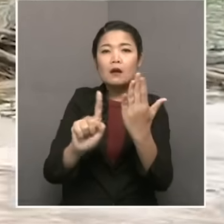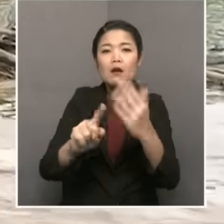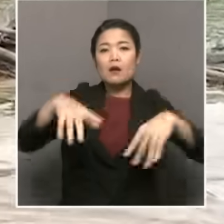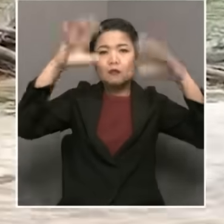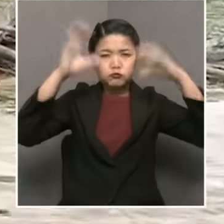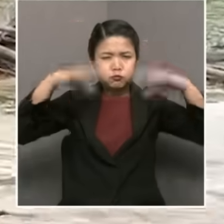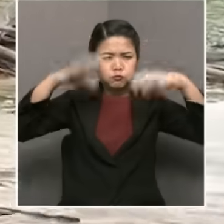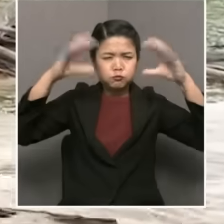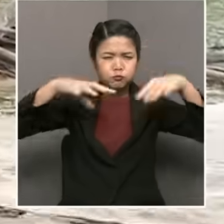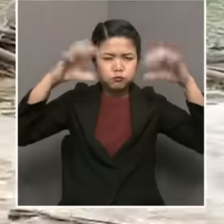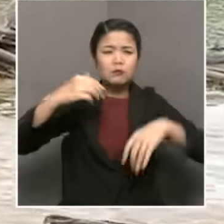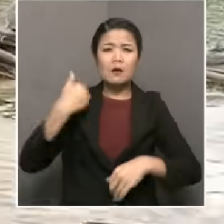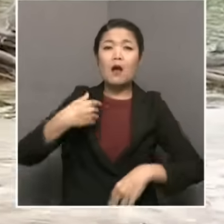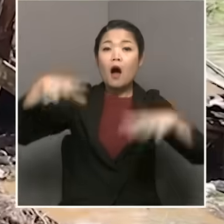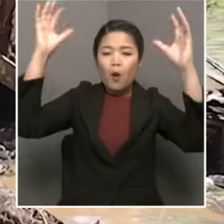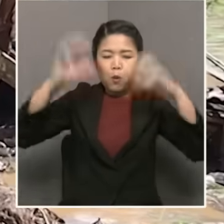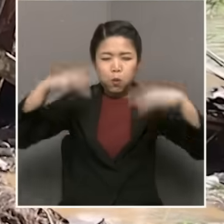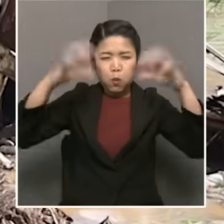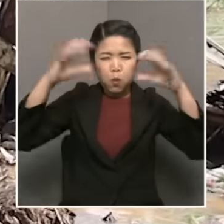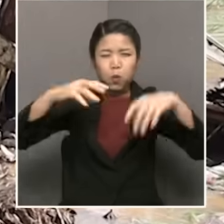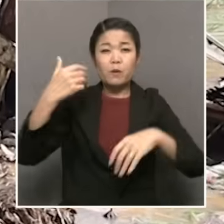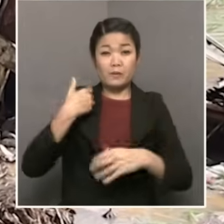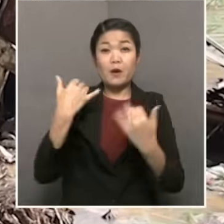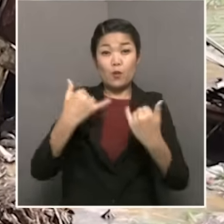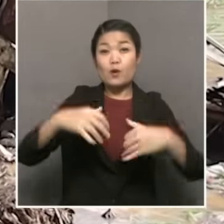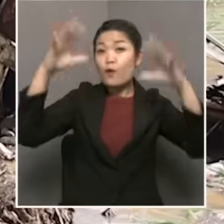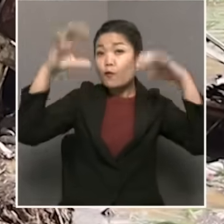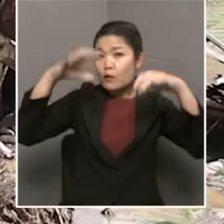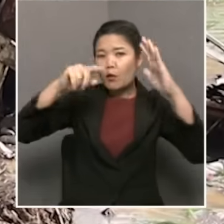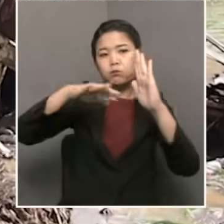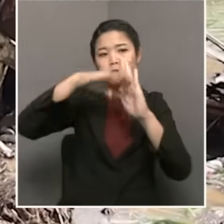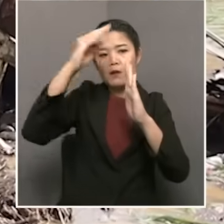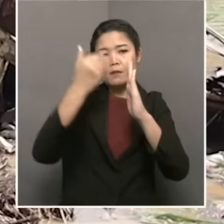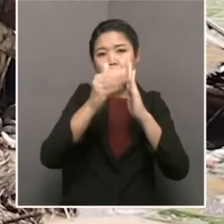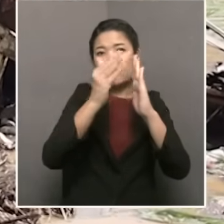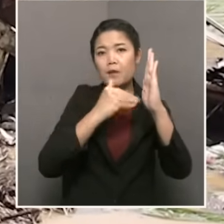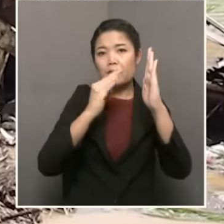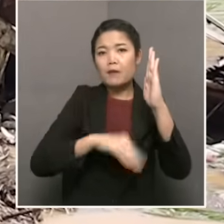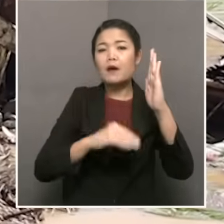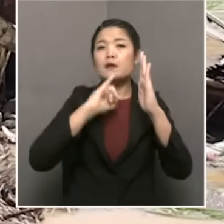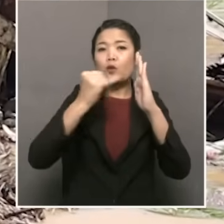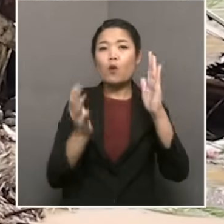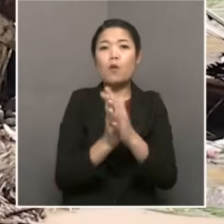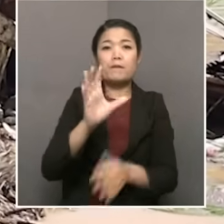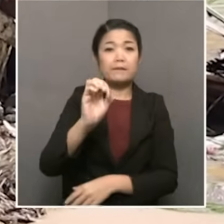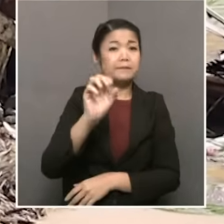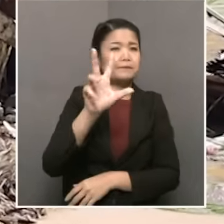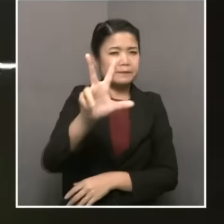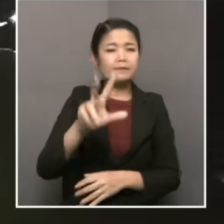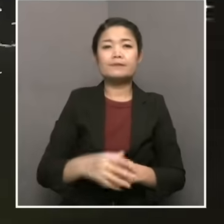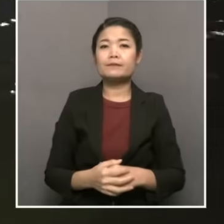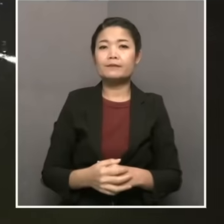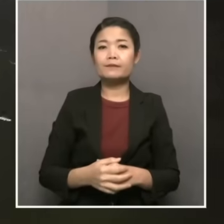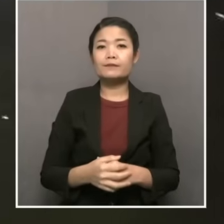ต่อเนื่องมีฝนตกหนักบางแห่งวันนี้จะมีฝนตกครอบคลุมใน 53จังหวัดเลยค่ะทีนี้